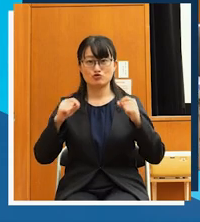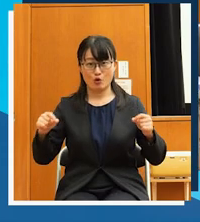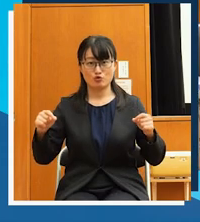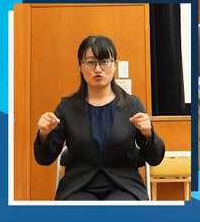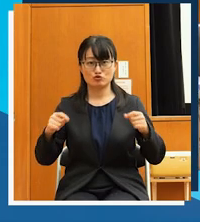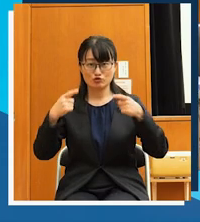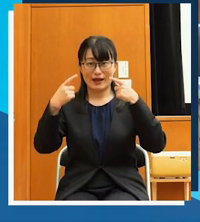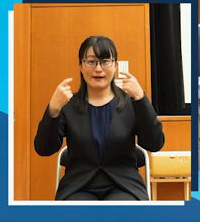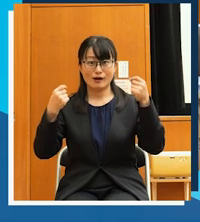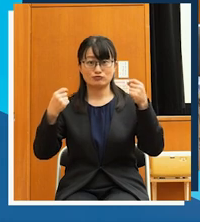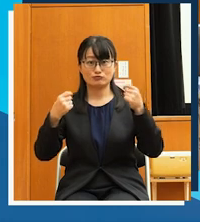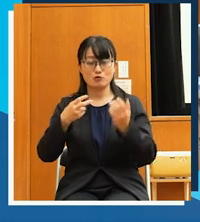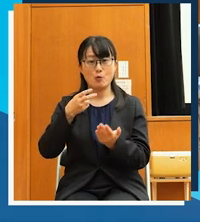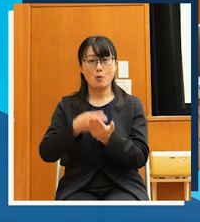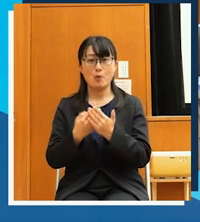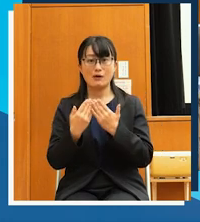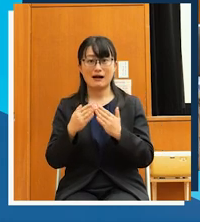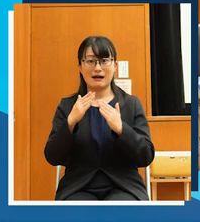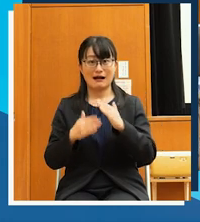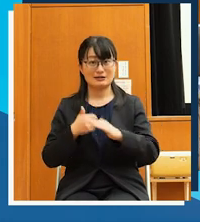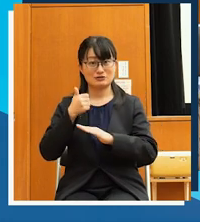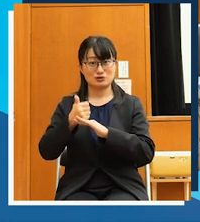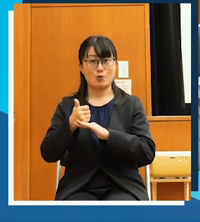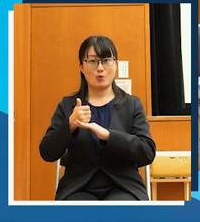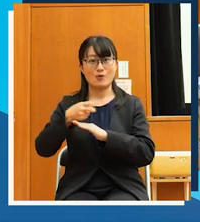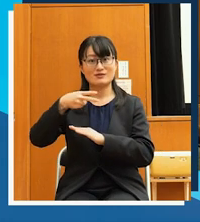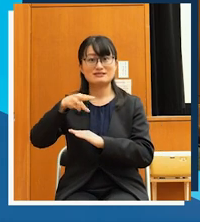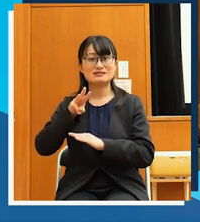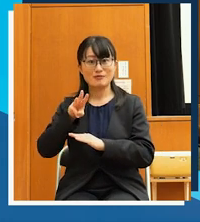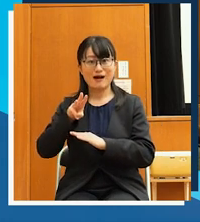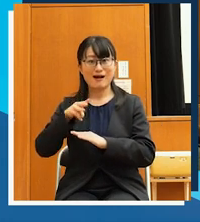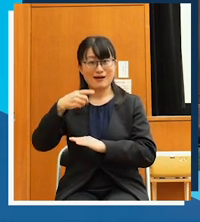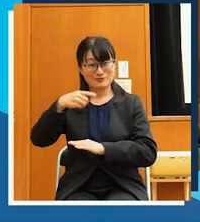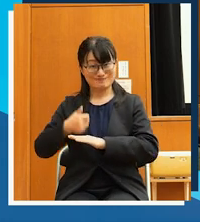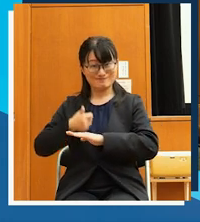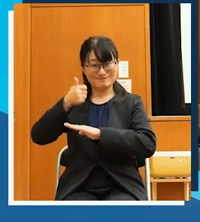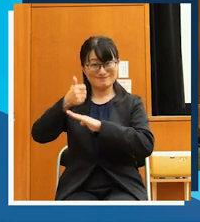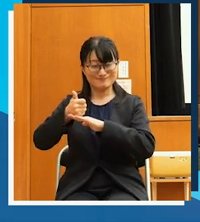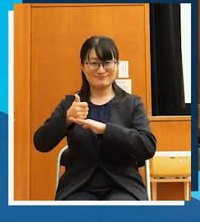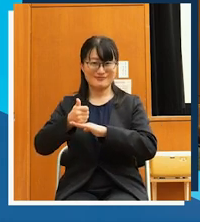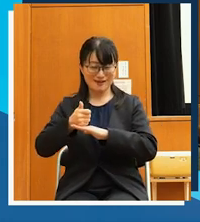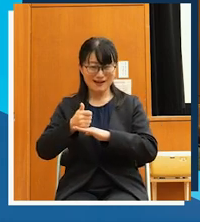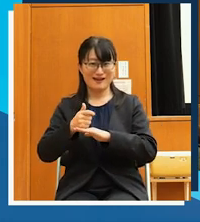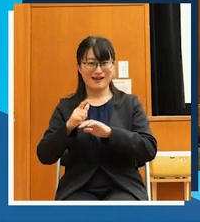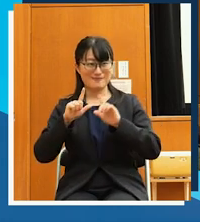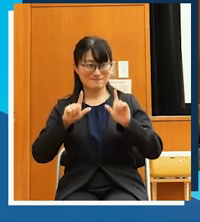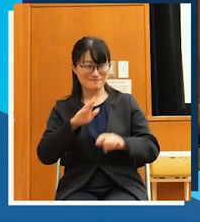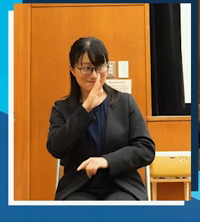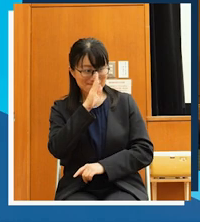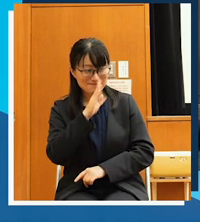法学会会長庭徹教授からお話をいただきますどうぞよろしくお願いいたし